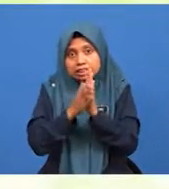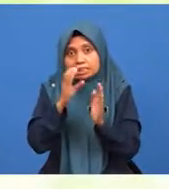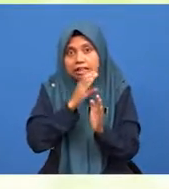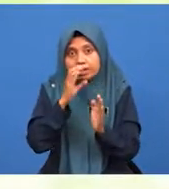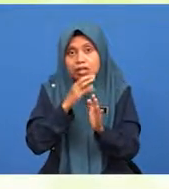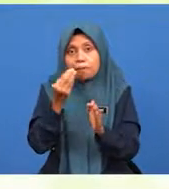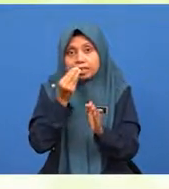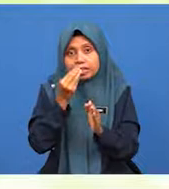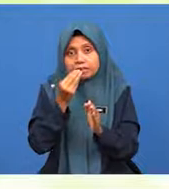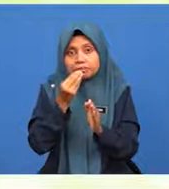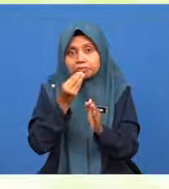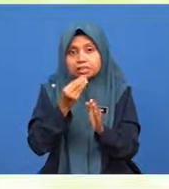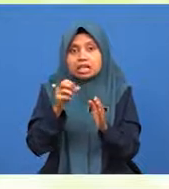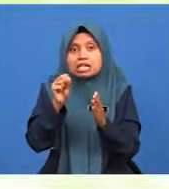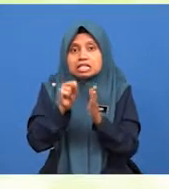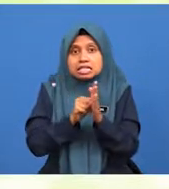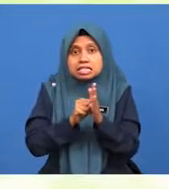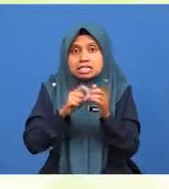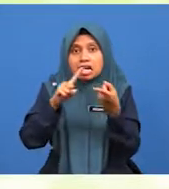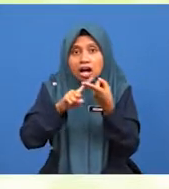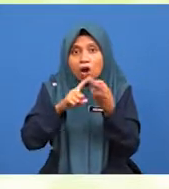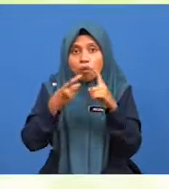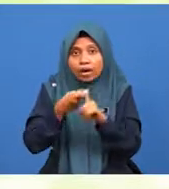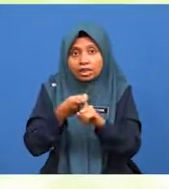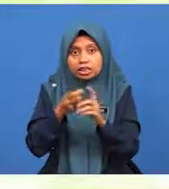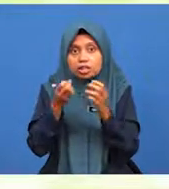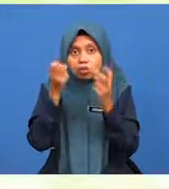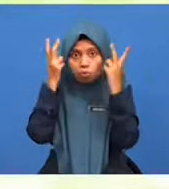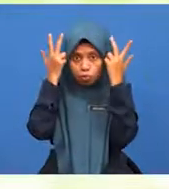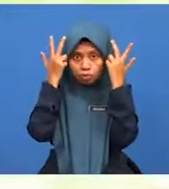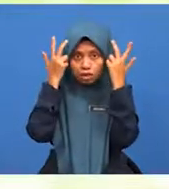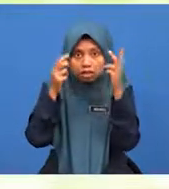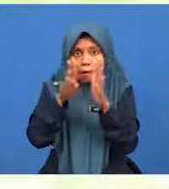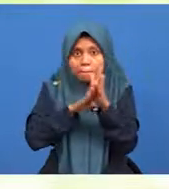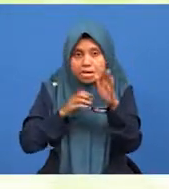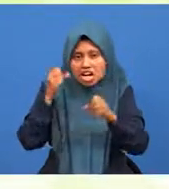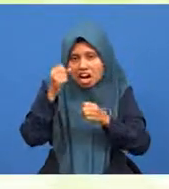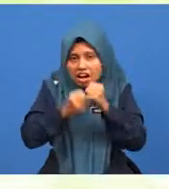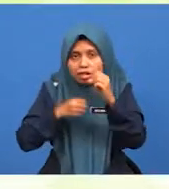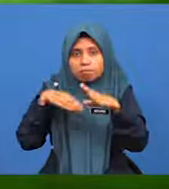Sekawan kuda. Sekawan kuda berlari masuk ke kandang.